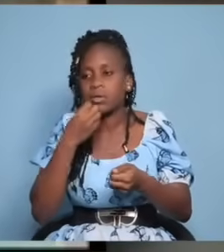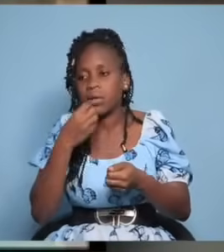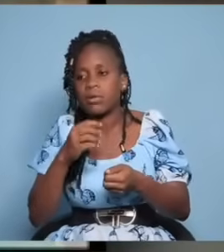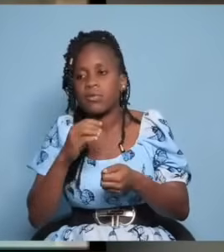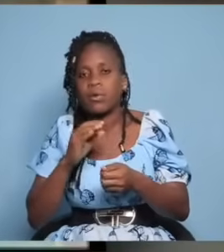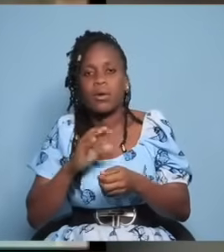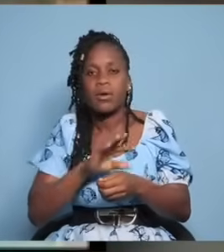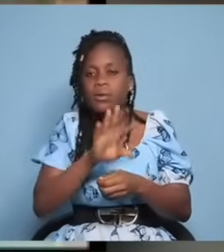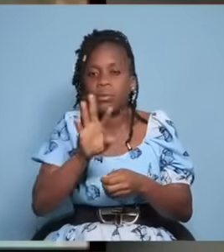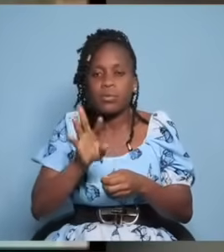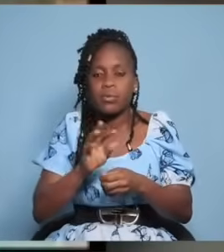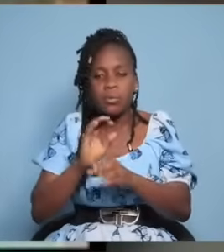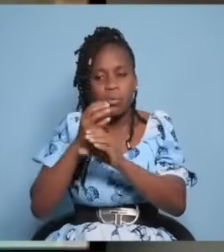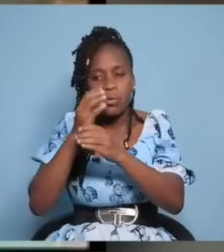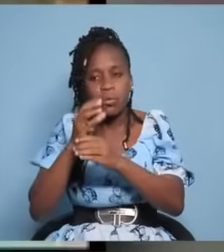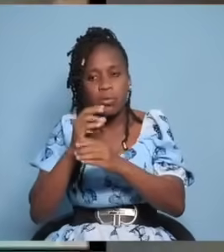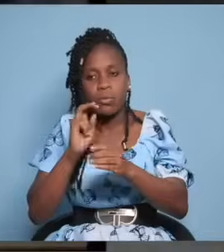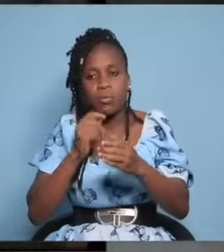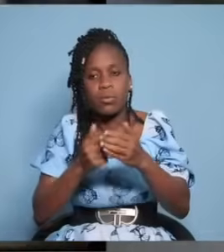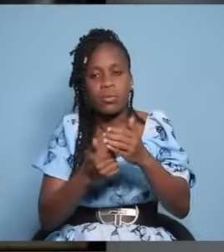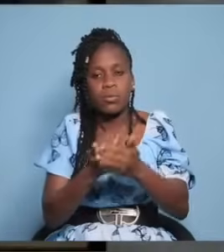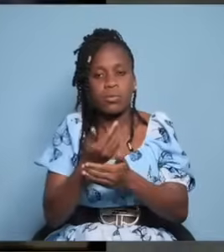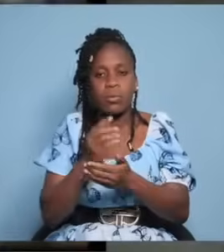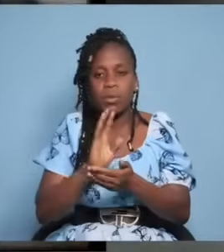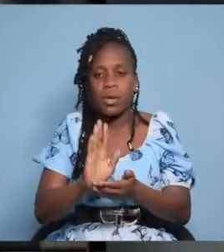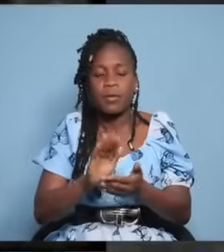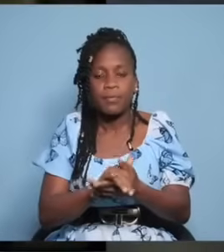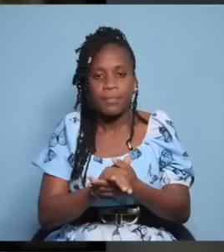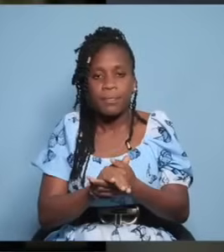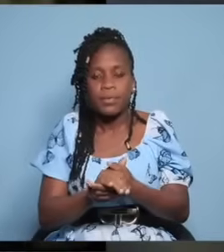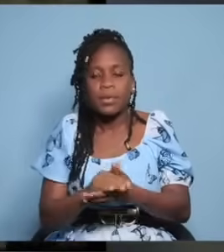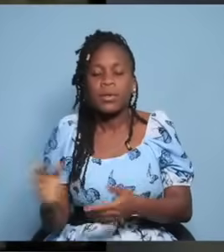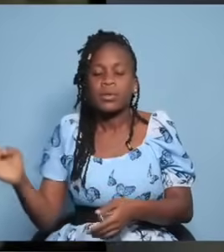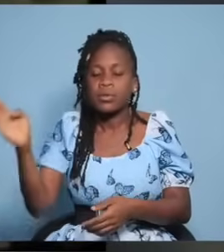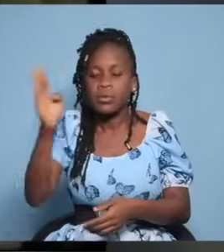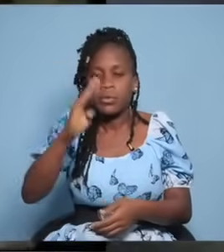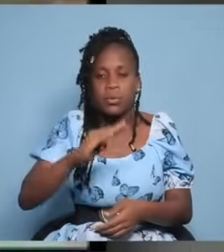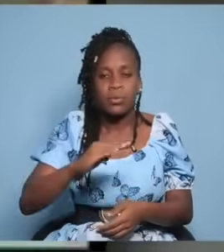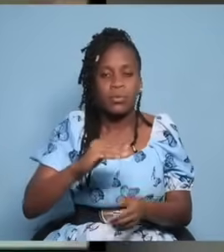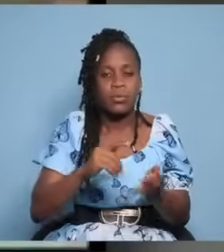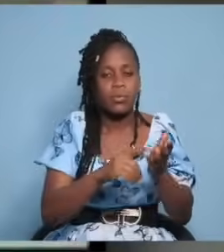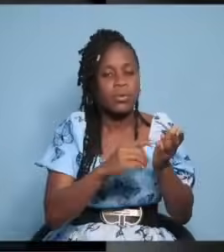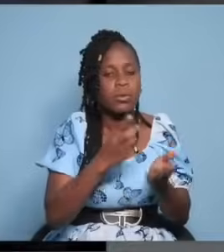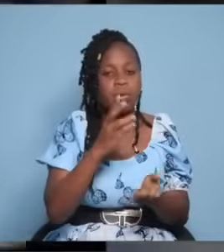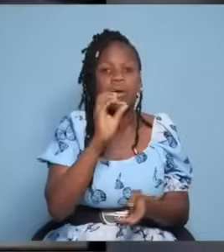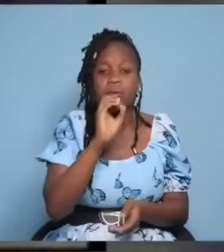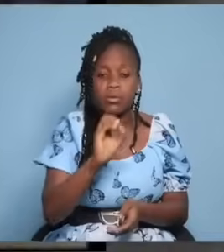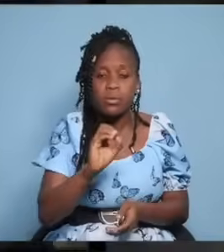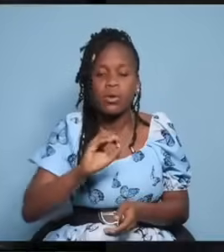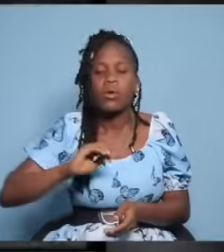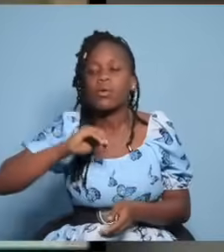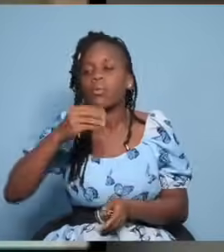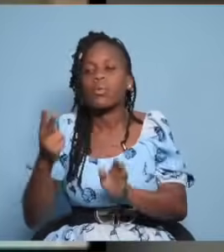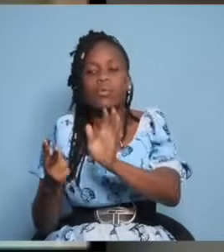watatuliache. Anasema kwamba siku ya tarehe 30 ya mwezi Julai, hiyo